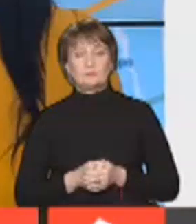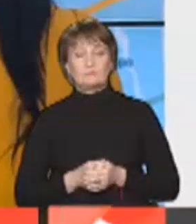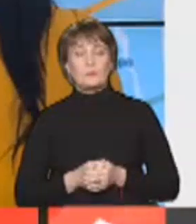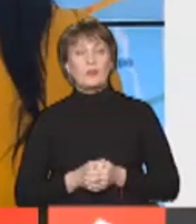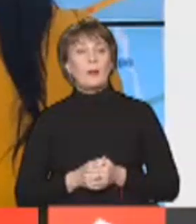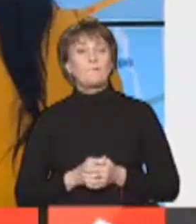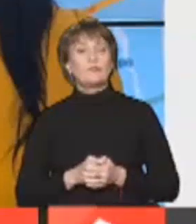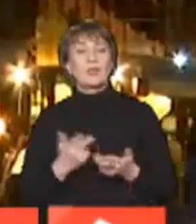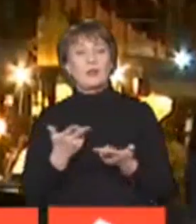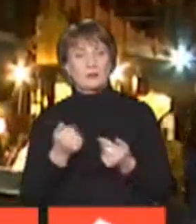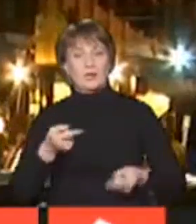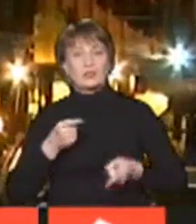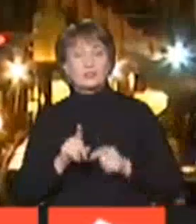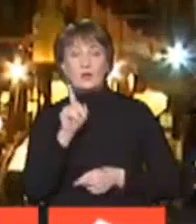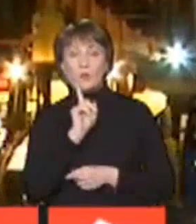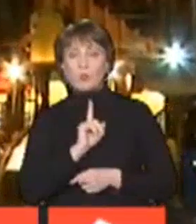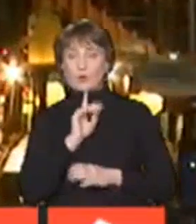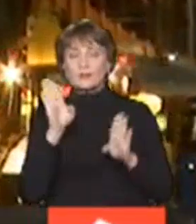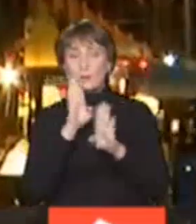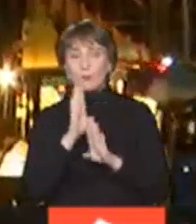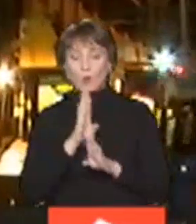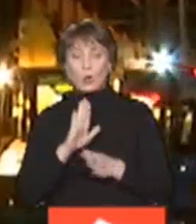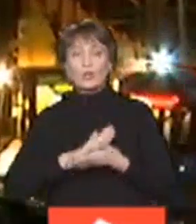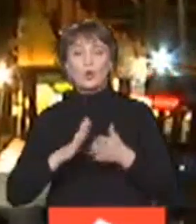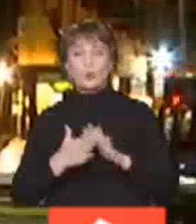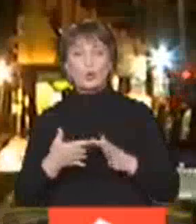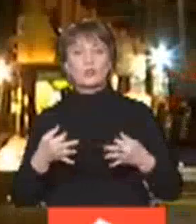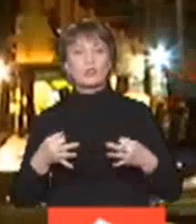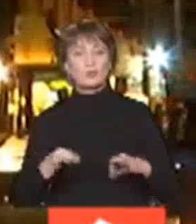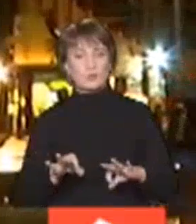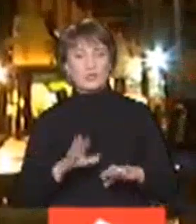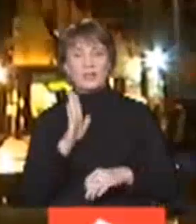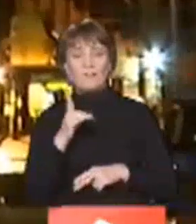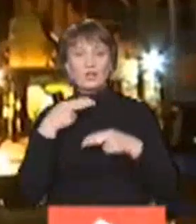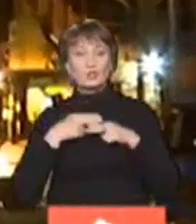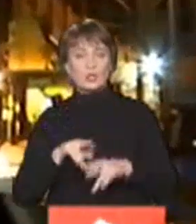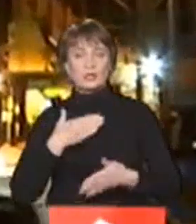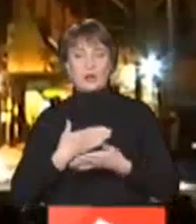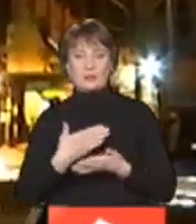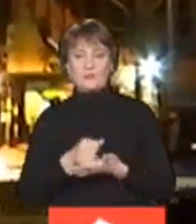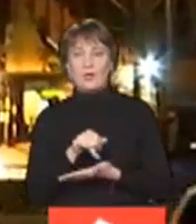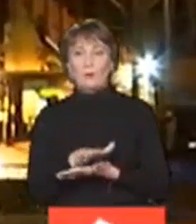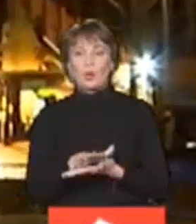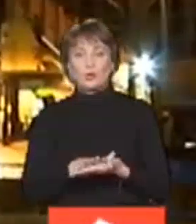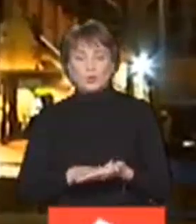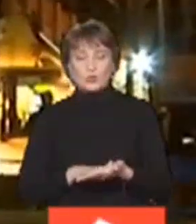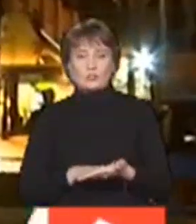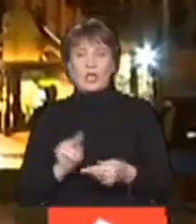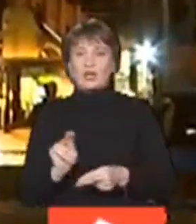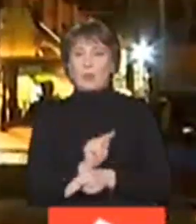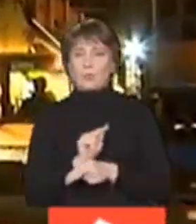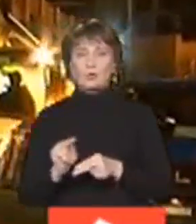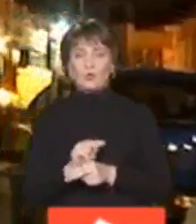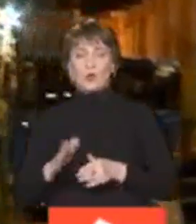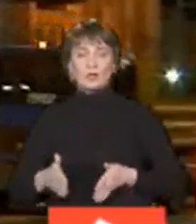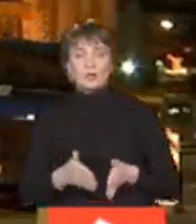Привіт, Маріано. Так, дійсно, поки погодні умови ще дозволяють, у столиці активно продовжують ремонтувати дороги. Ну, власне,